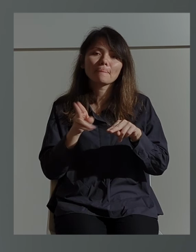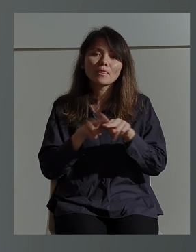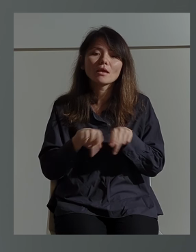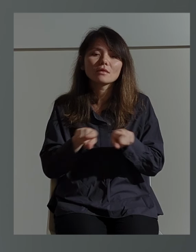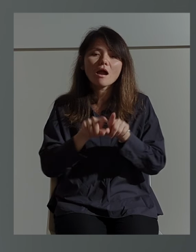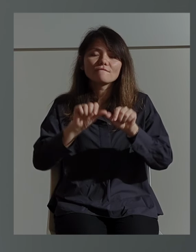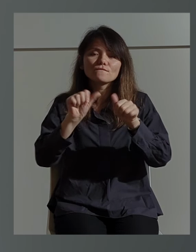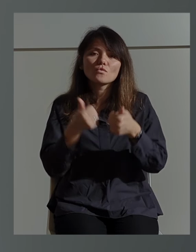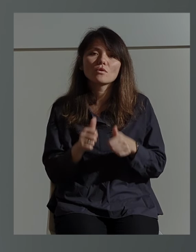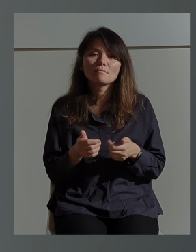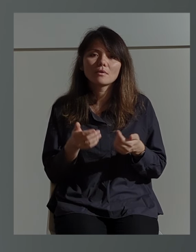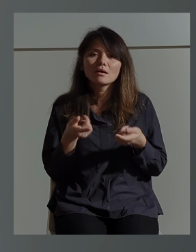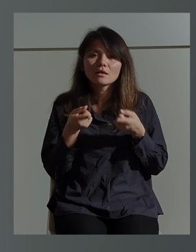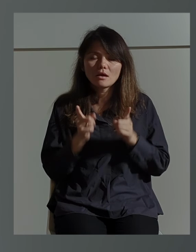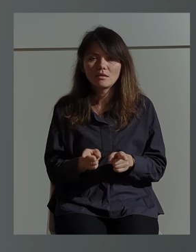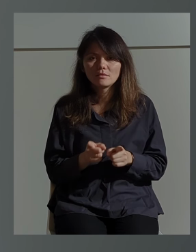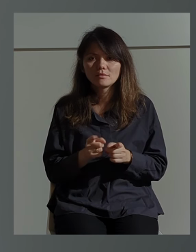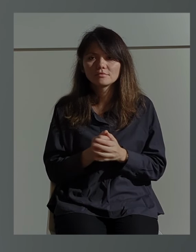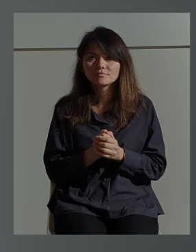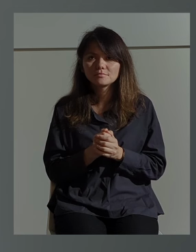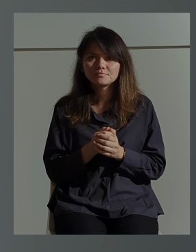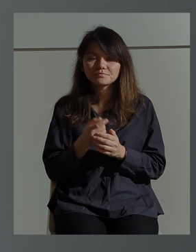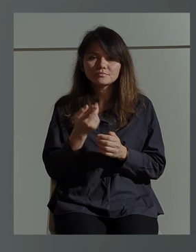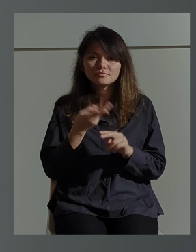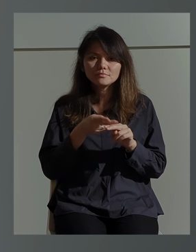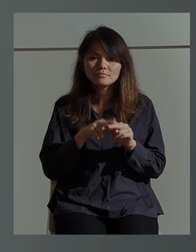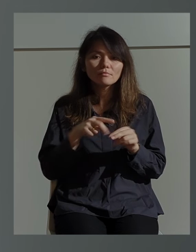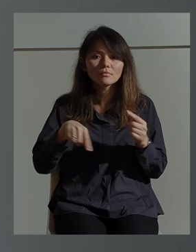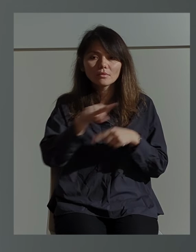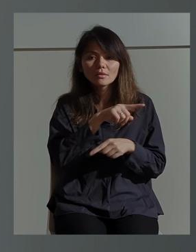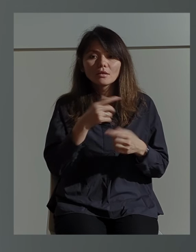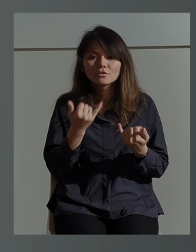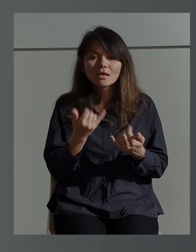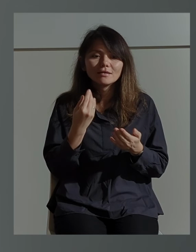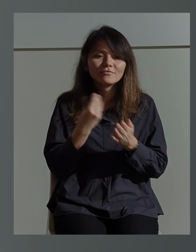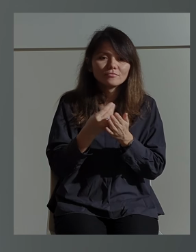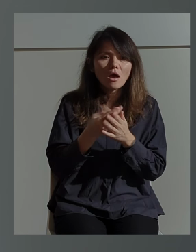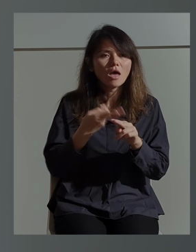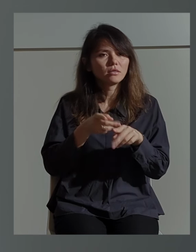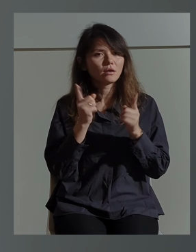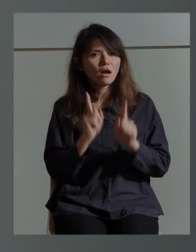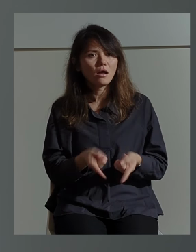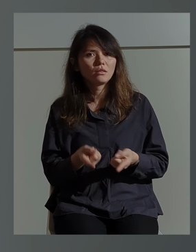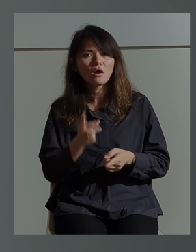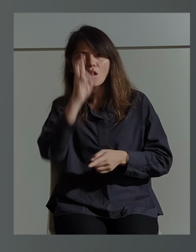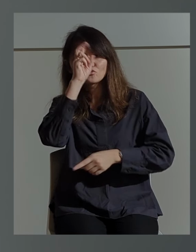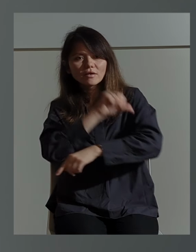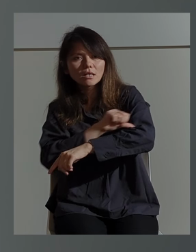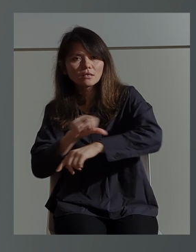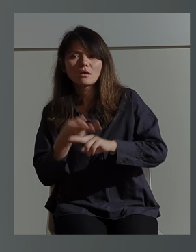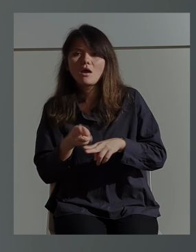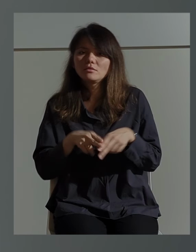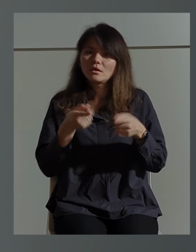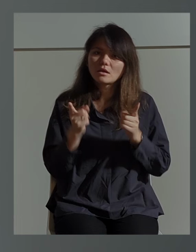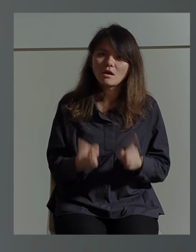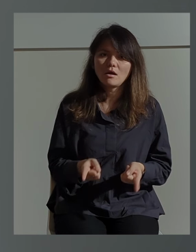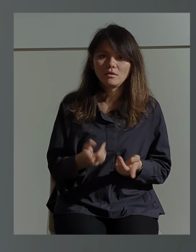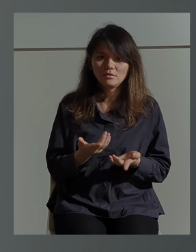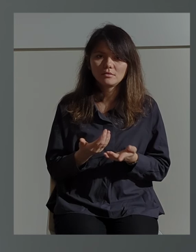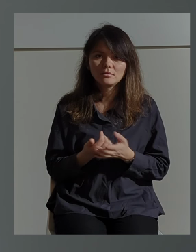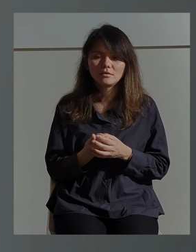которой только мы и можем находиться наоборот деньги для нас гораздо более реальны государственные границы для нас гораздо более реальной чем что-либо